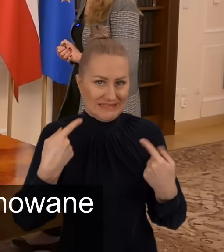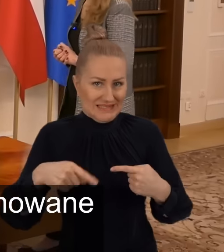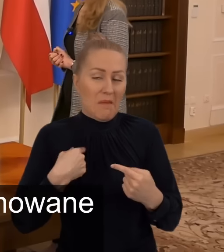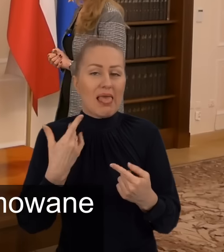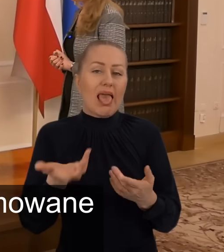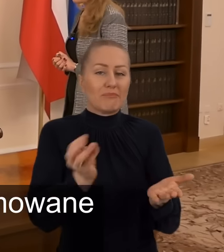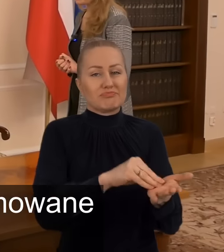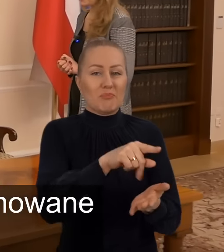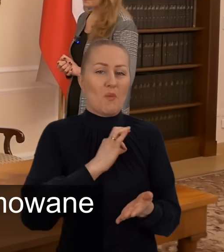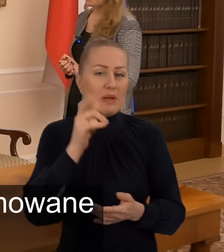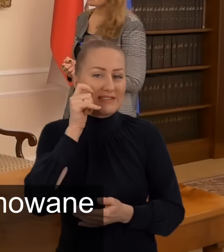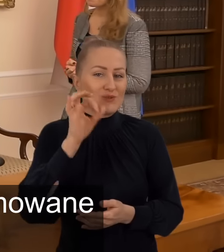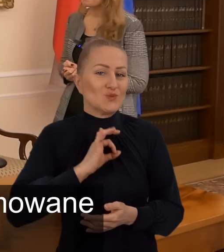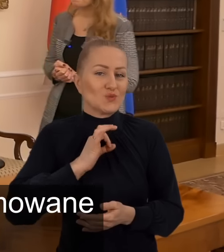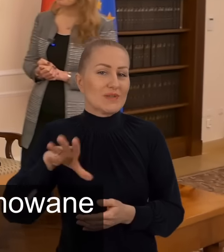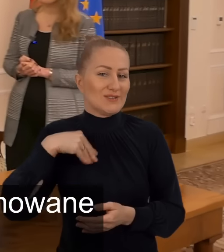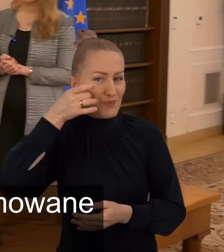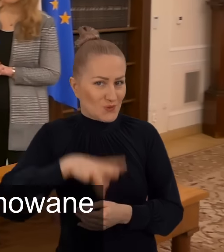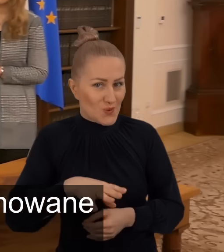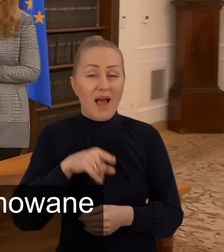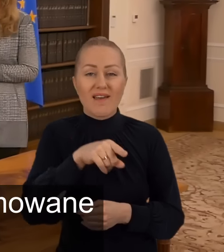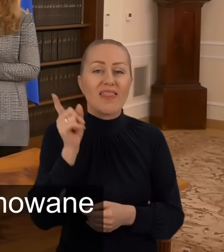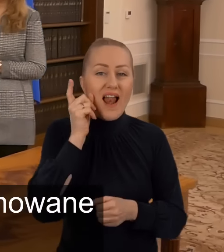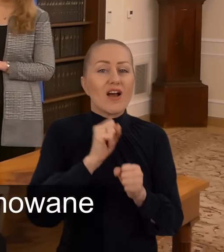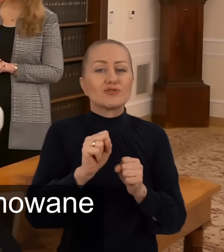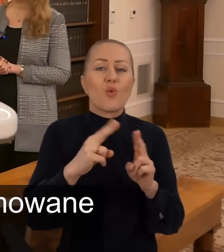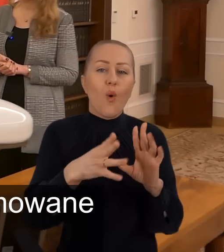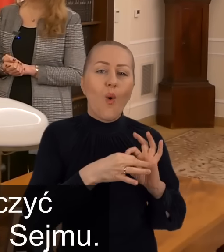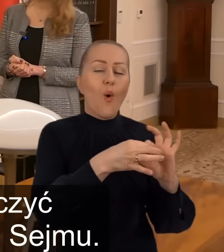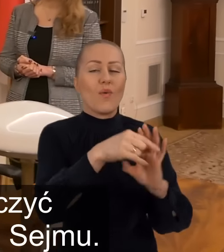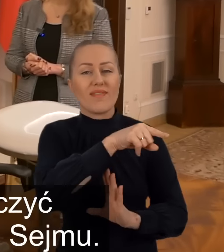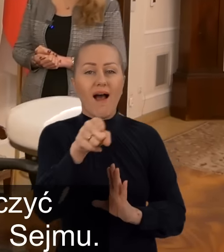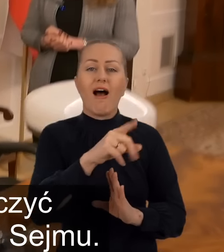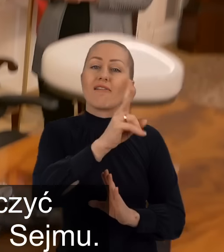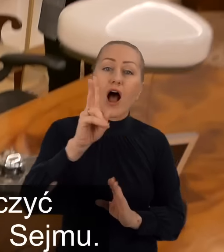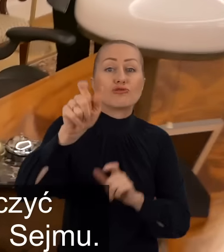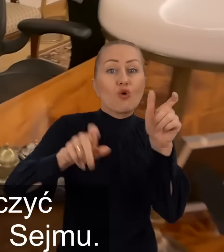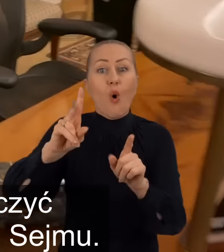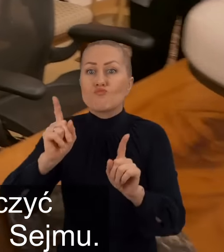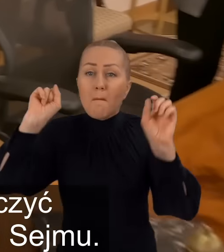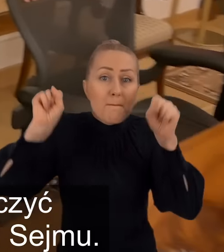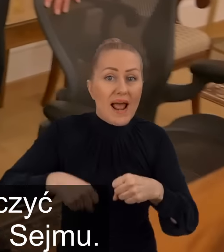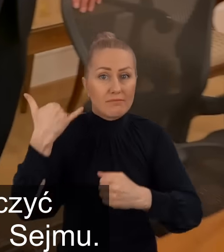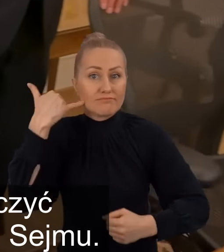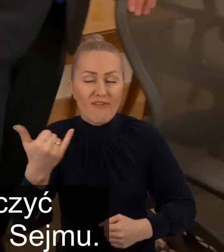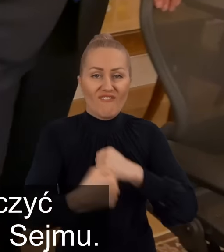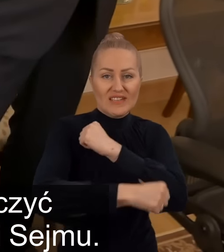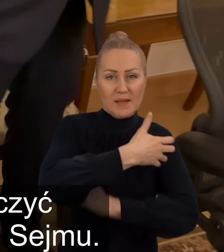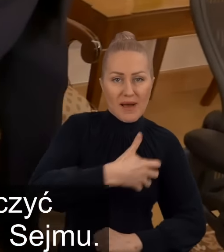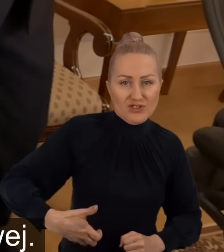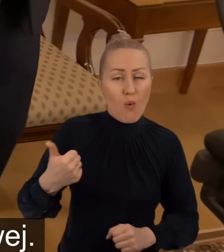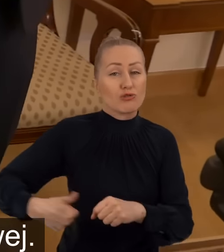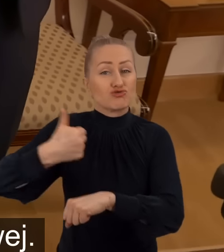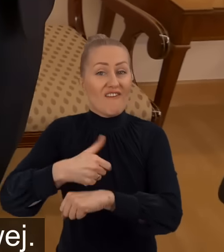córką. Tu są telefony, w których zaprogramowane są łączności ze wszystkimi, z którymi trzeba się szybko połączyć, wicemarszałkami, szefem kancelarii